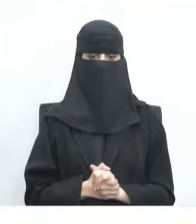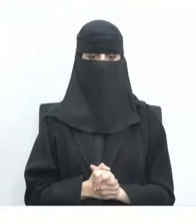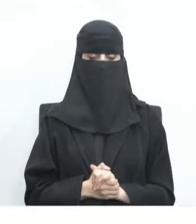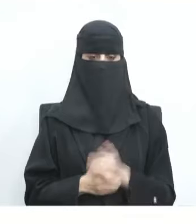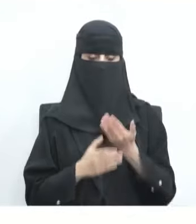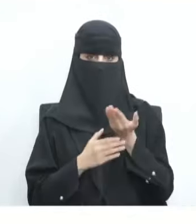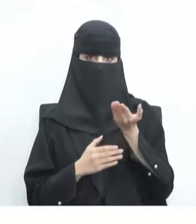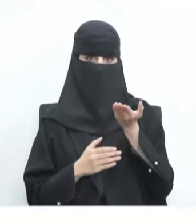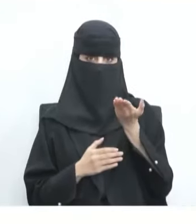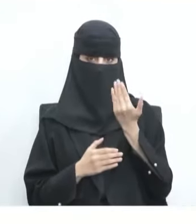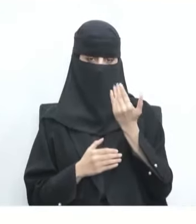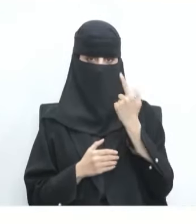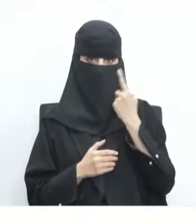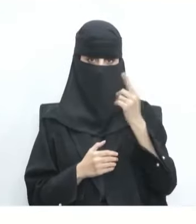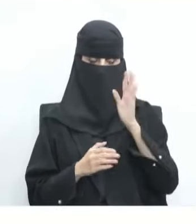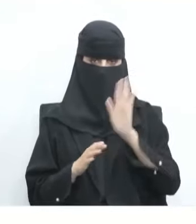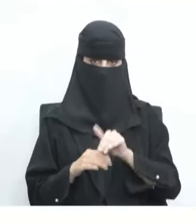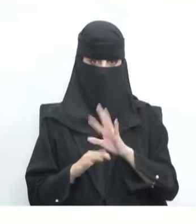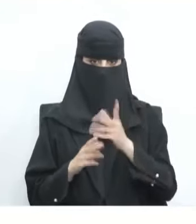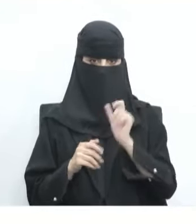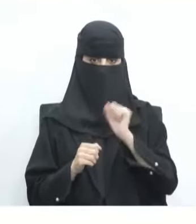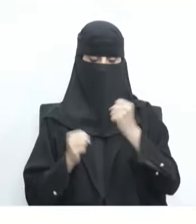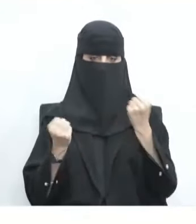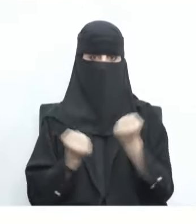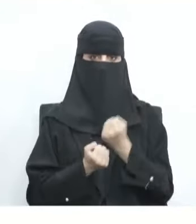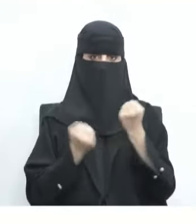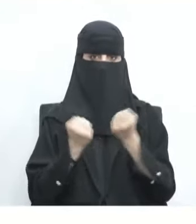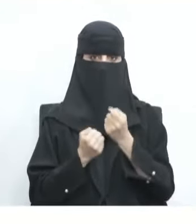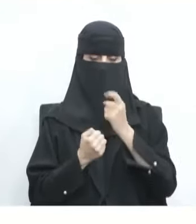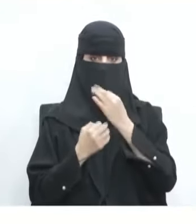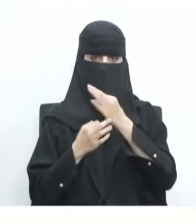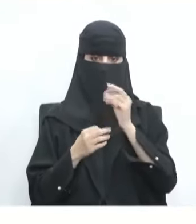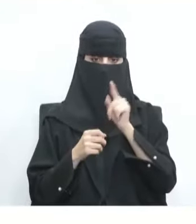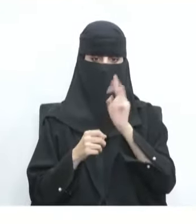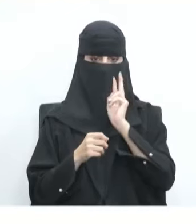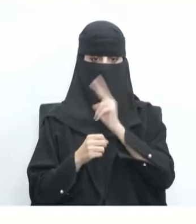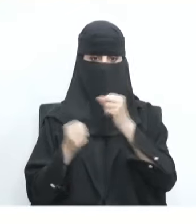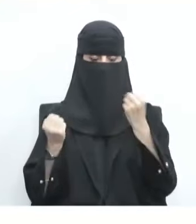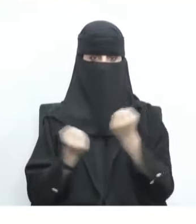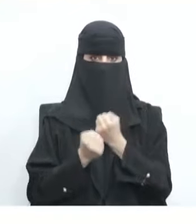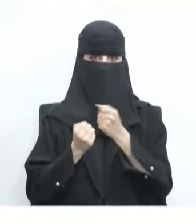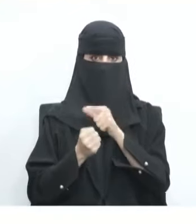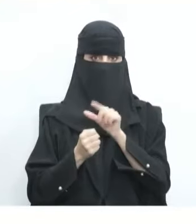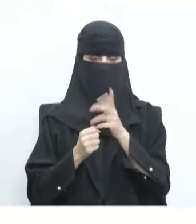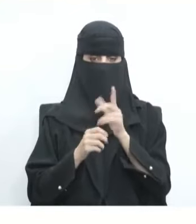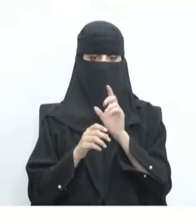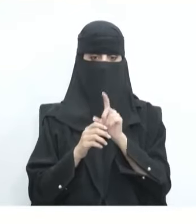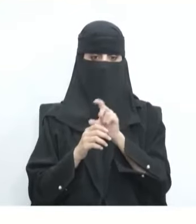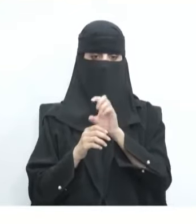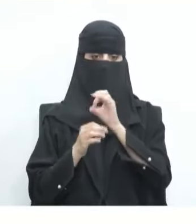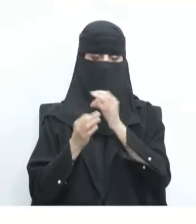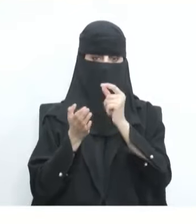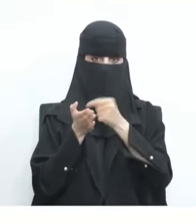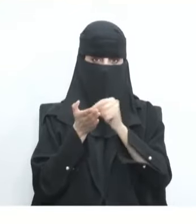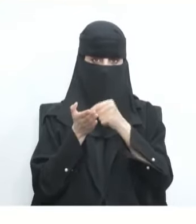قبل ان نستمع للنص هنالك تقويم لاستماعك هذا التقويم هو ان